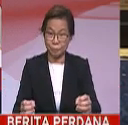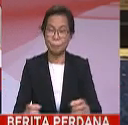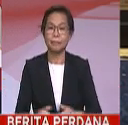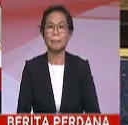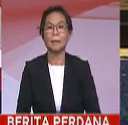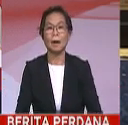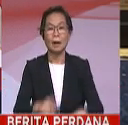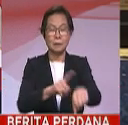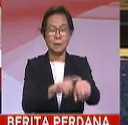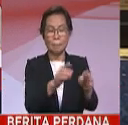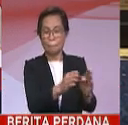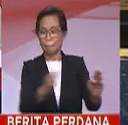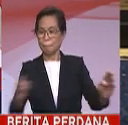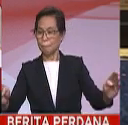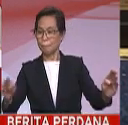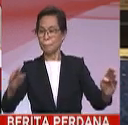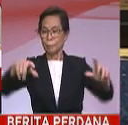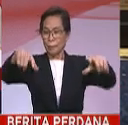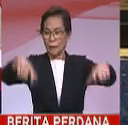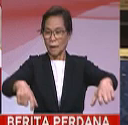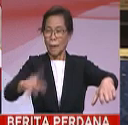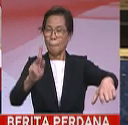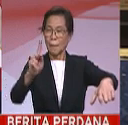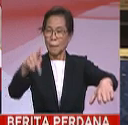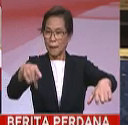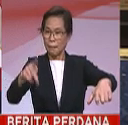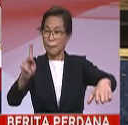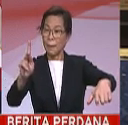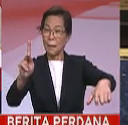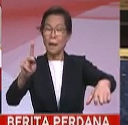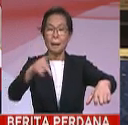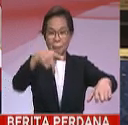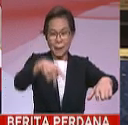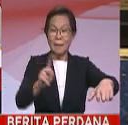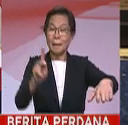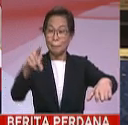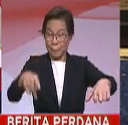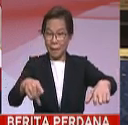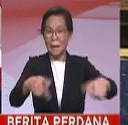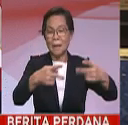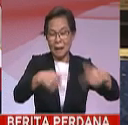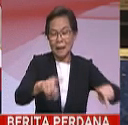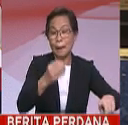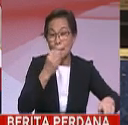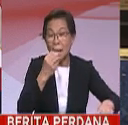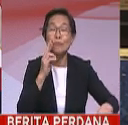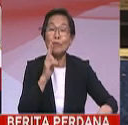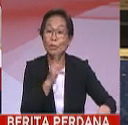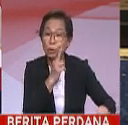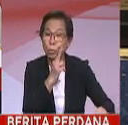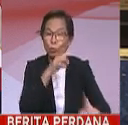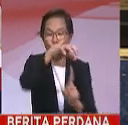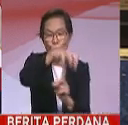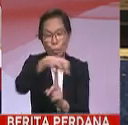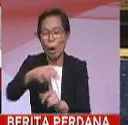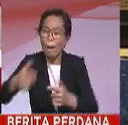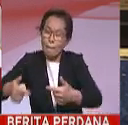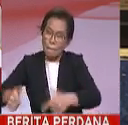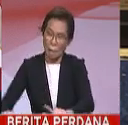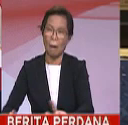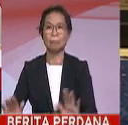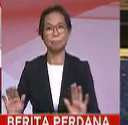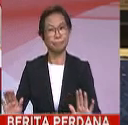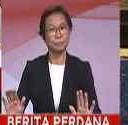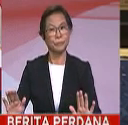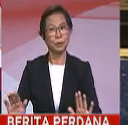Sepanjang pelaksanaan PKP, kedai makan dan gerai penjaja dibenarkan beroperasi